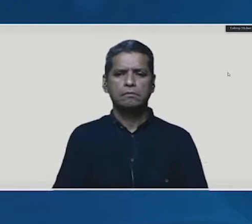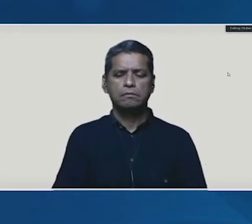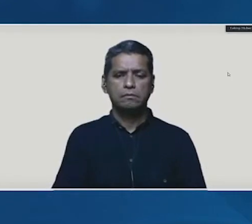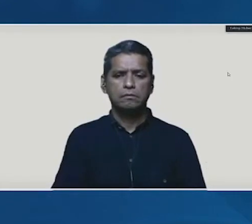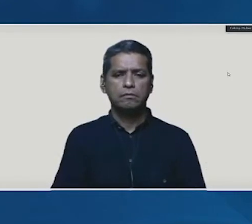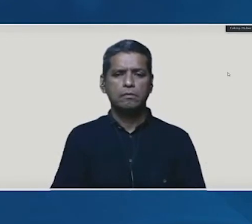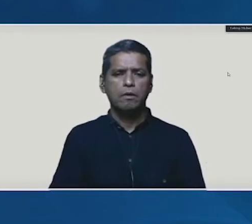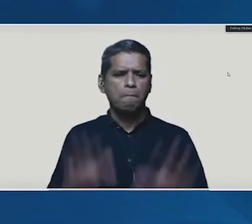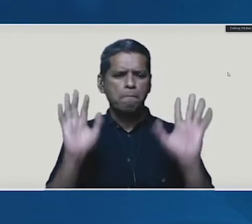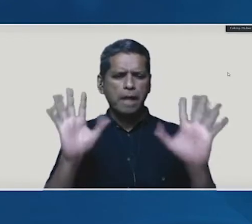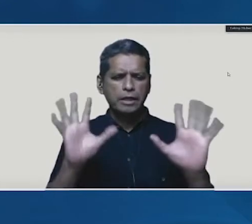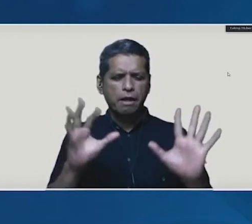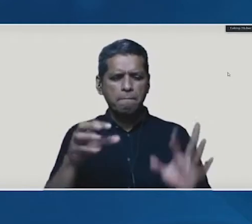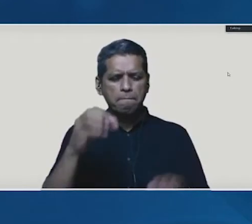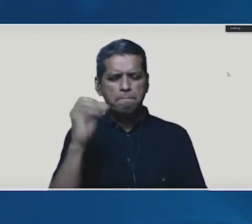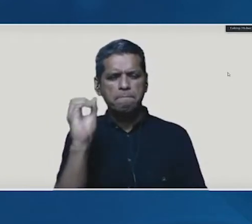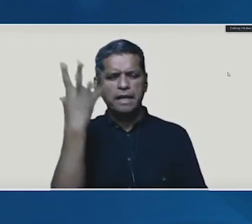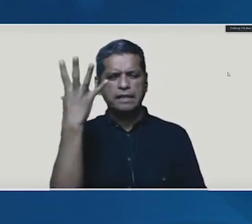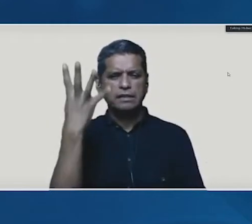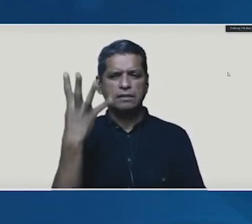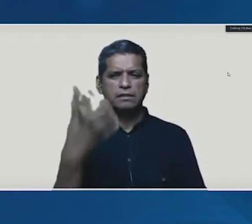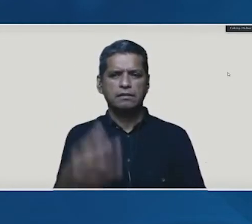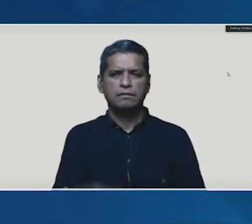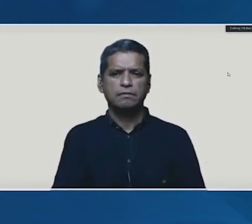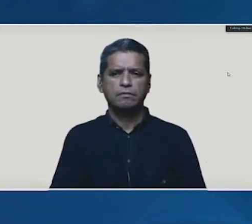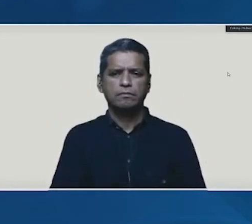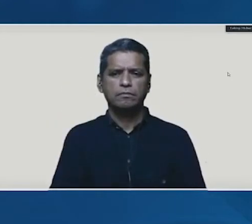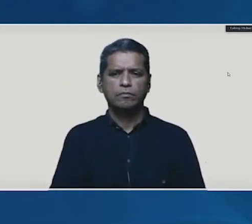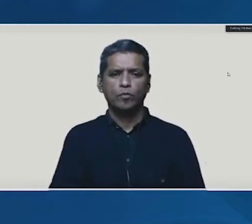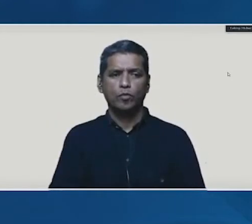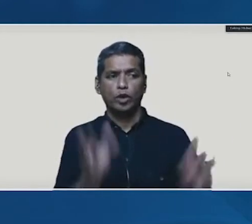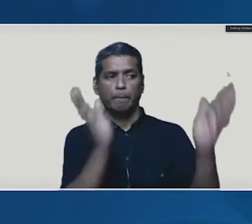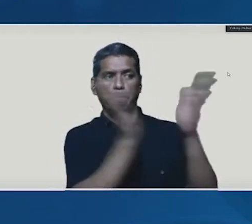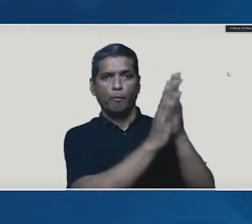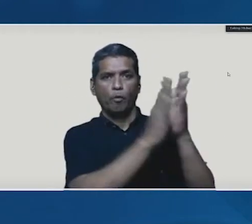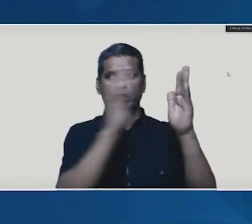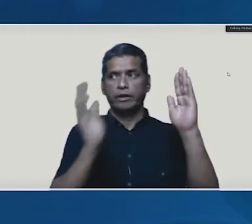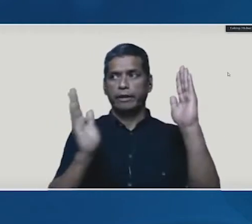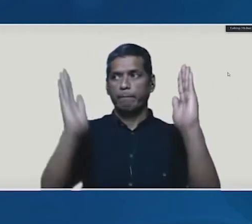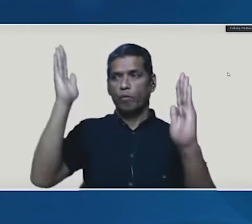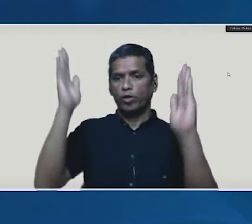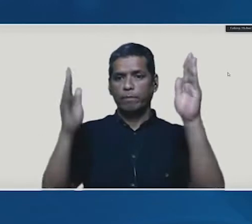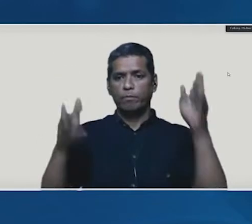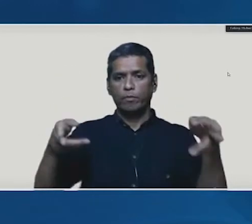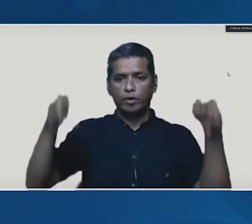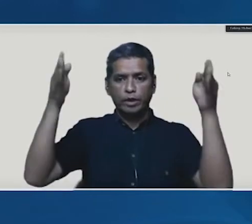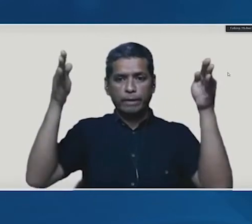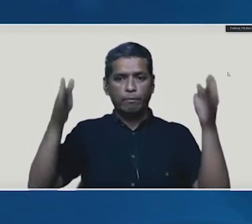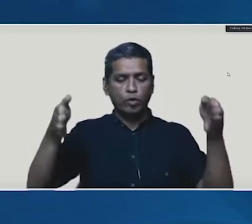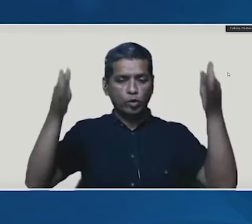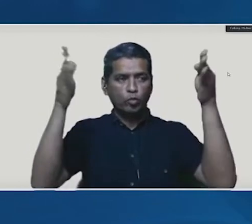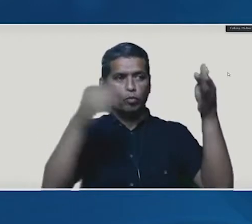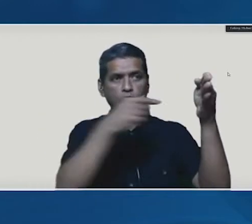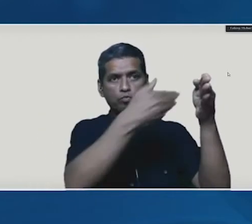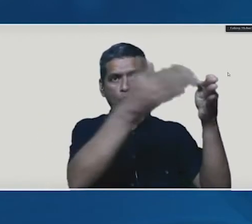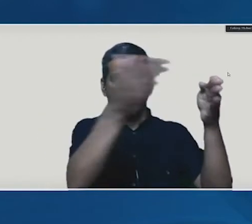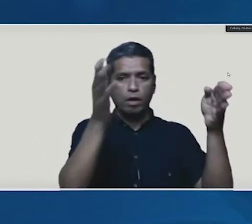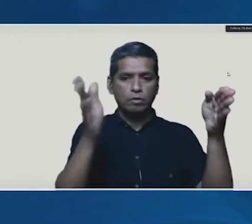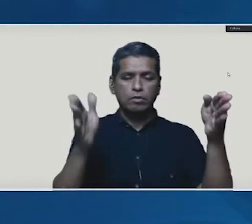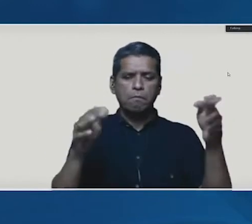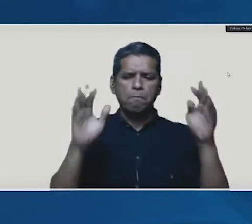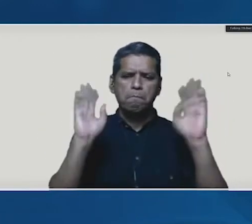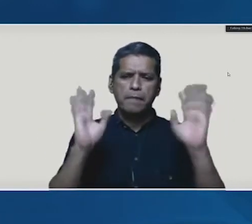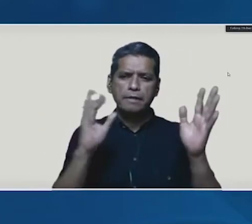banyak Mas dan yang menarik tembok-tembok mereka itu di ada berbagai gambar-gambar yang warna-warni yang indah